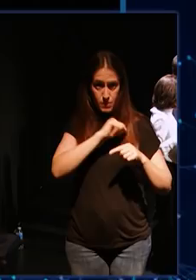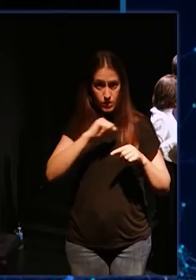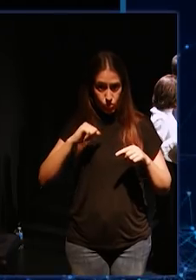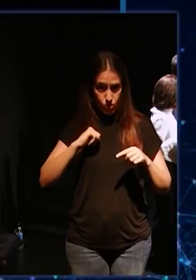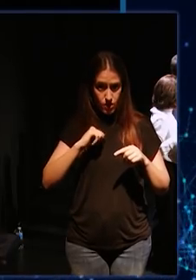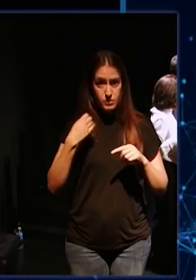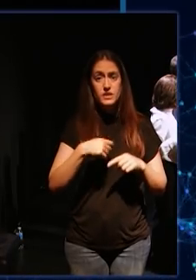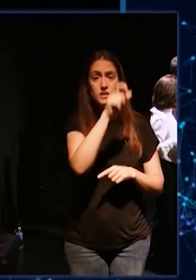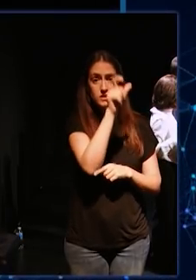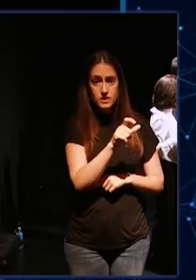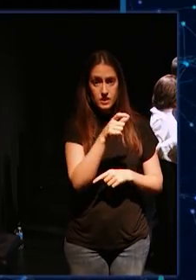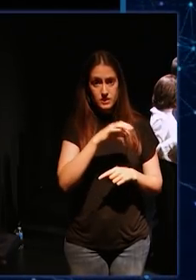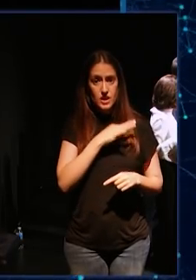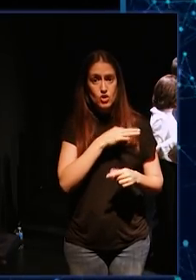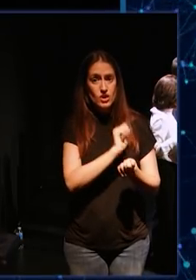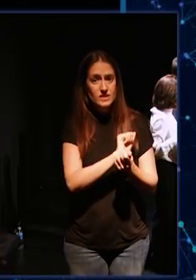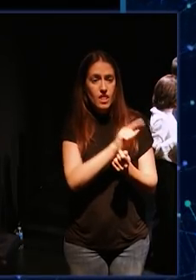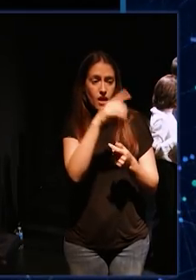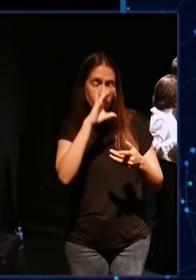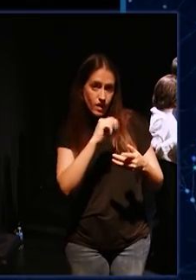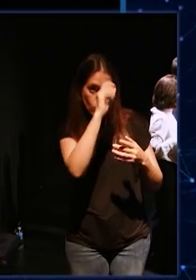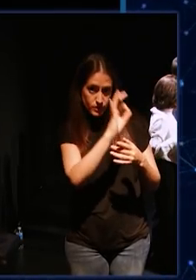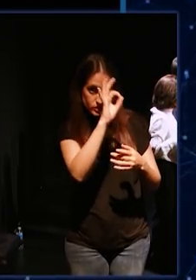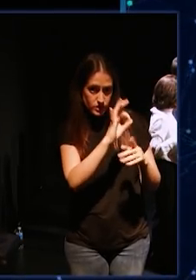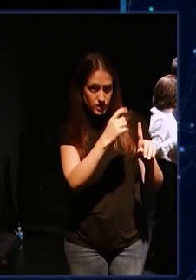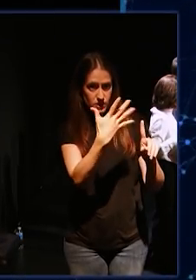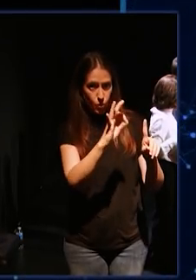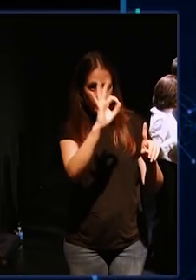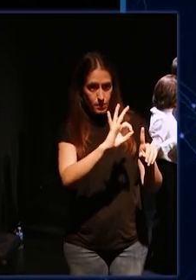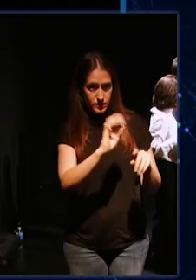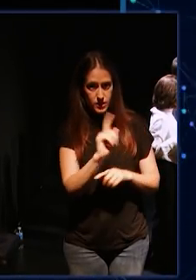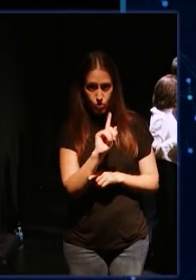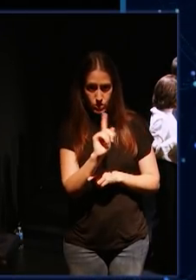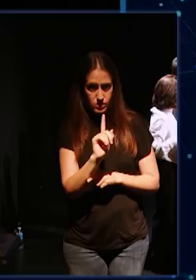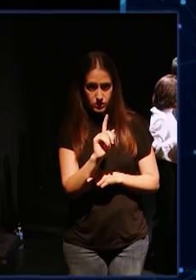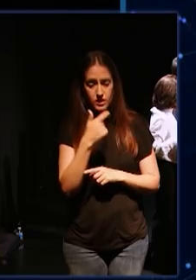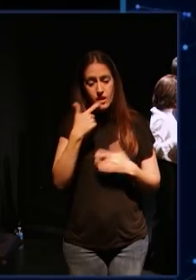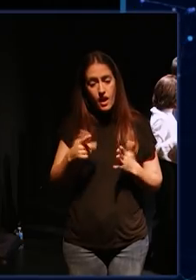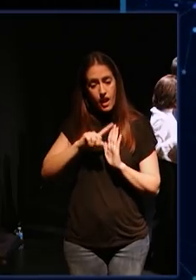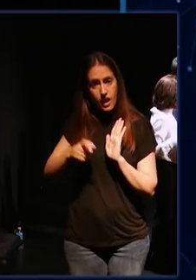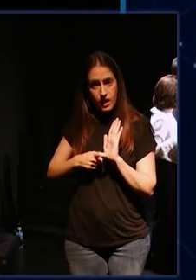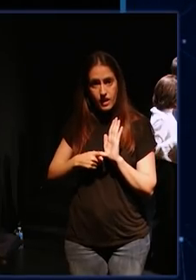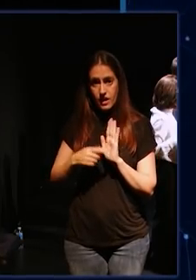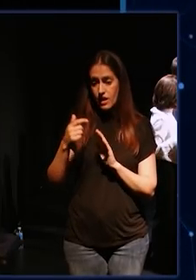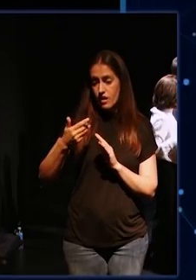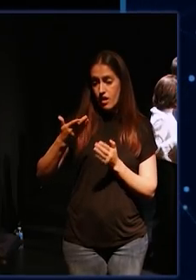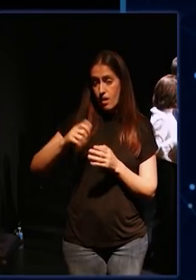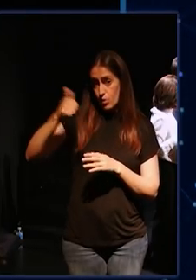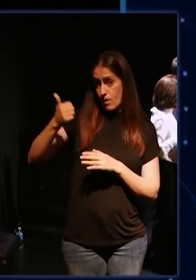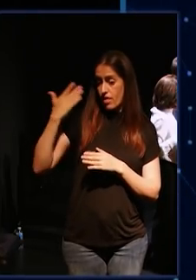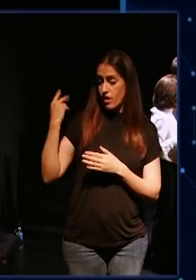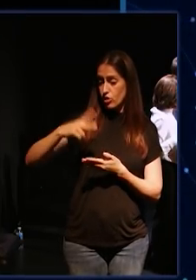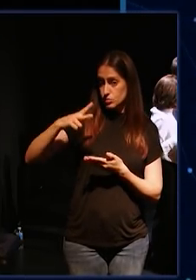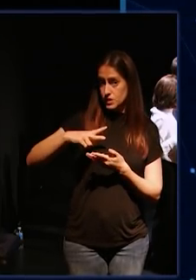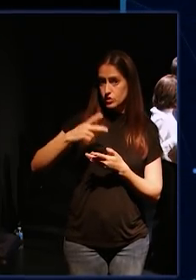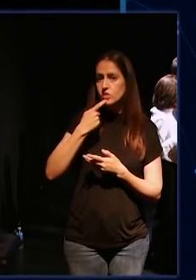tot i que s'ha errat en el percentatge, no és d'un 50, sinó que la llei actualment aprovada fa dos o tres mesos, permet una